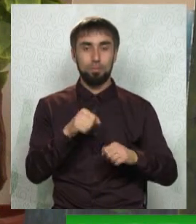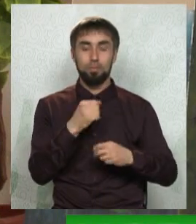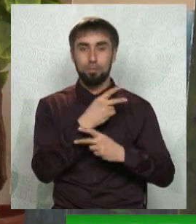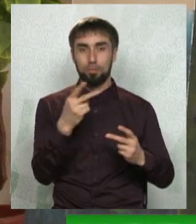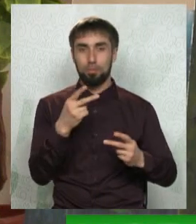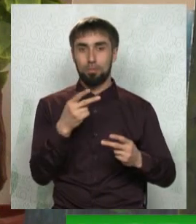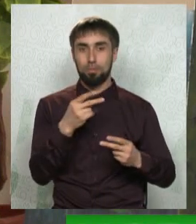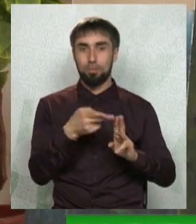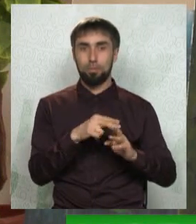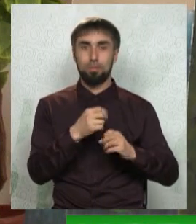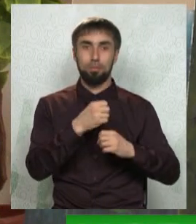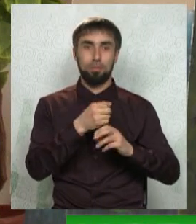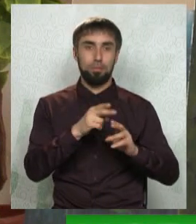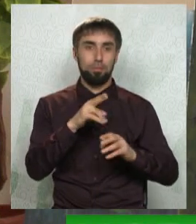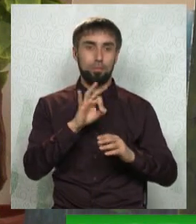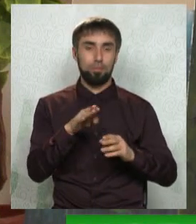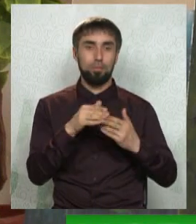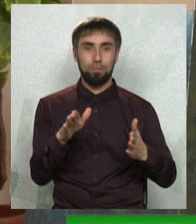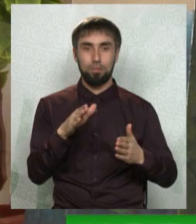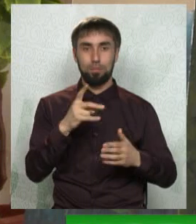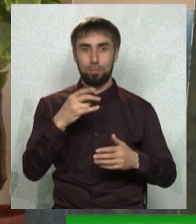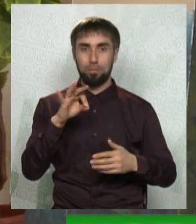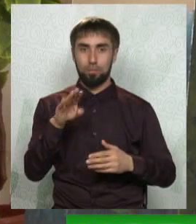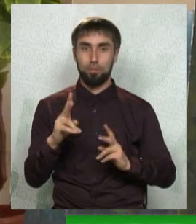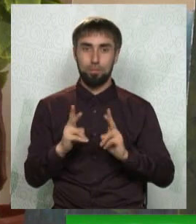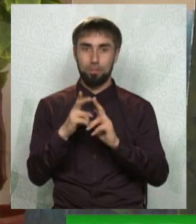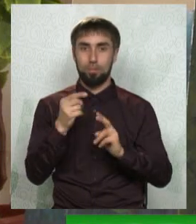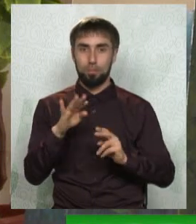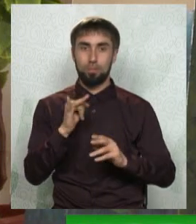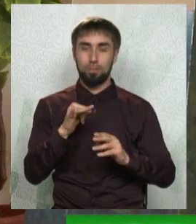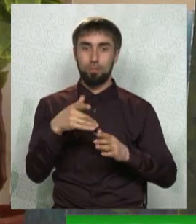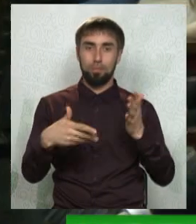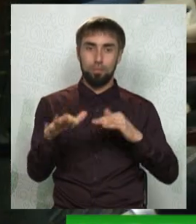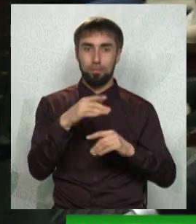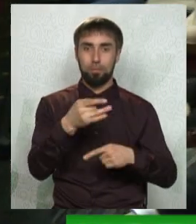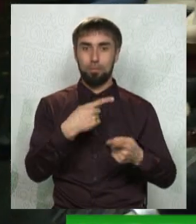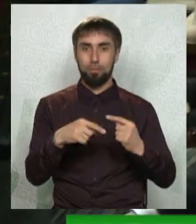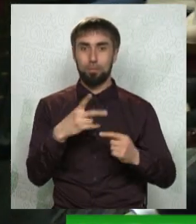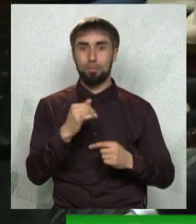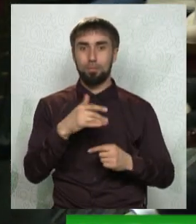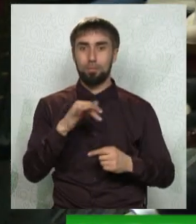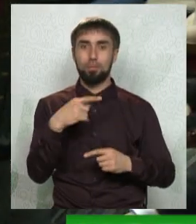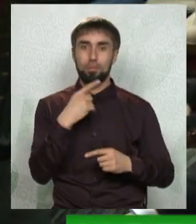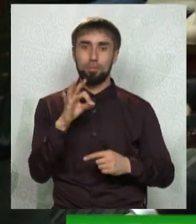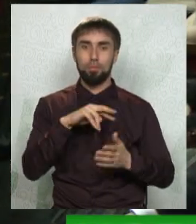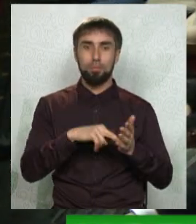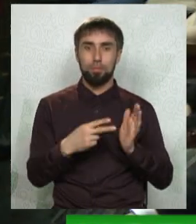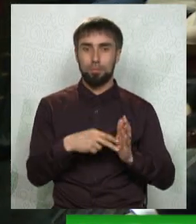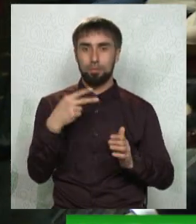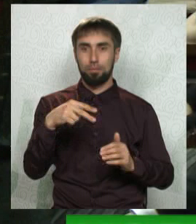весь этот музей под открытым небом, от башни Согласия до нашего Высокогорья и обратно. На коллегии говорят и о планах